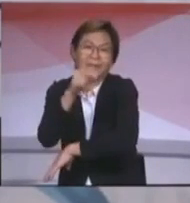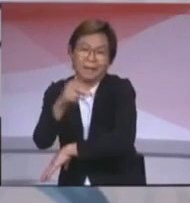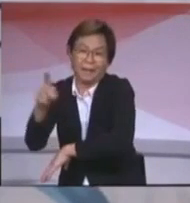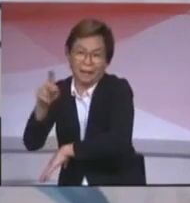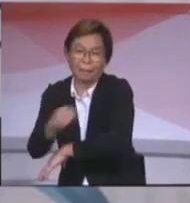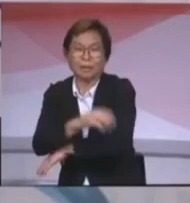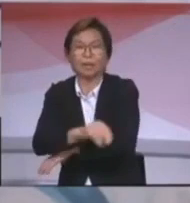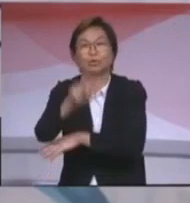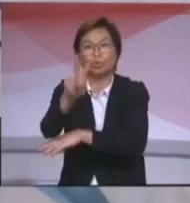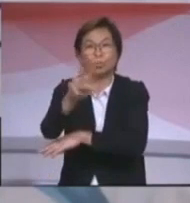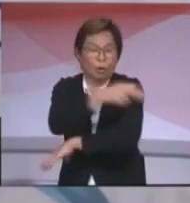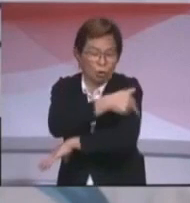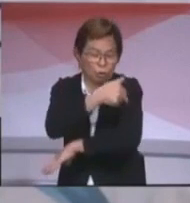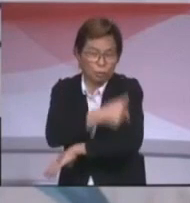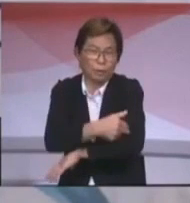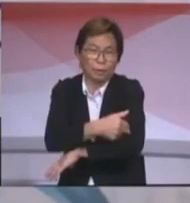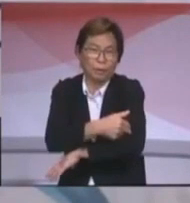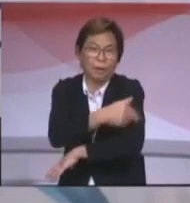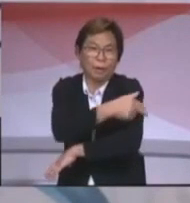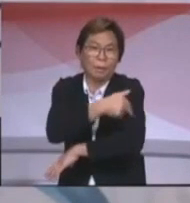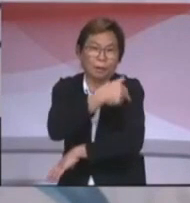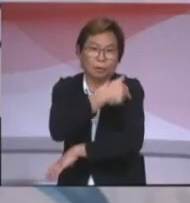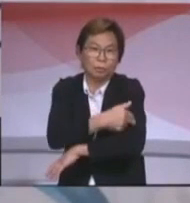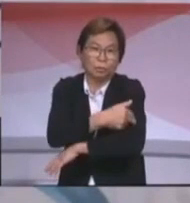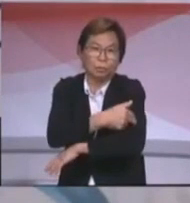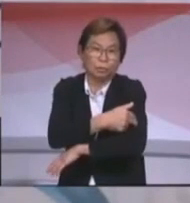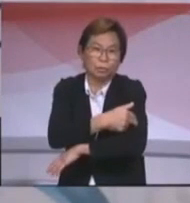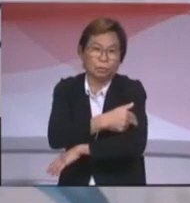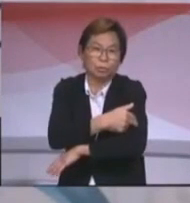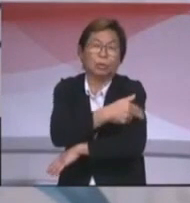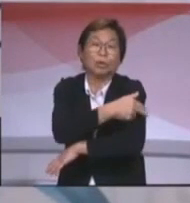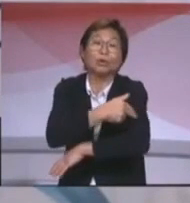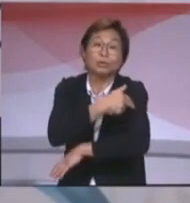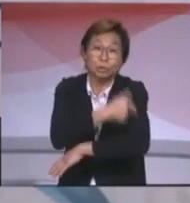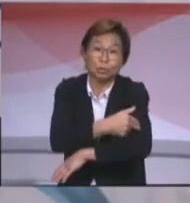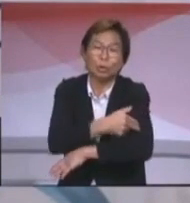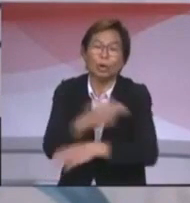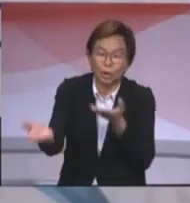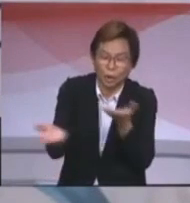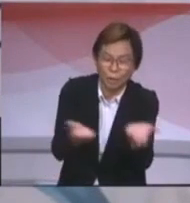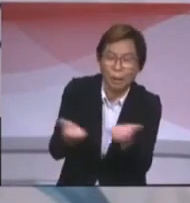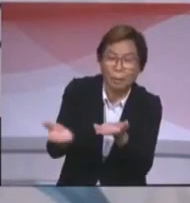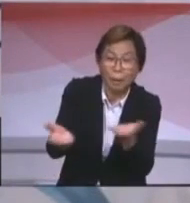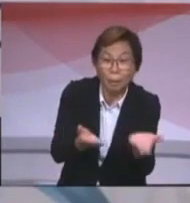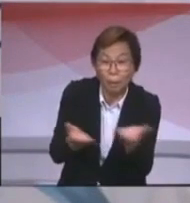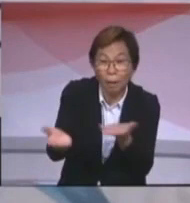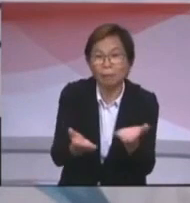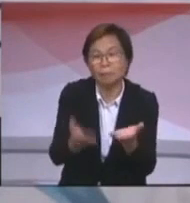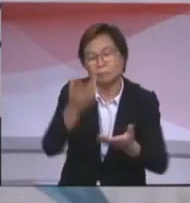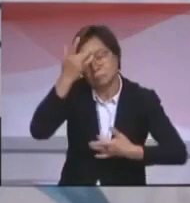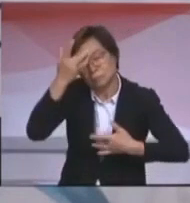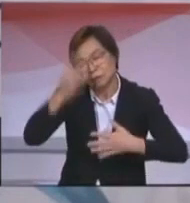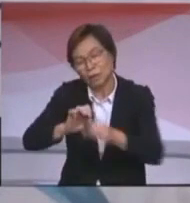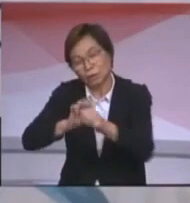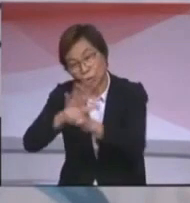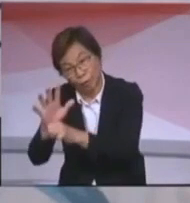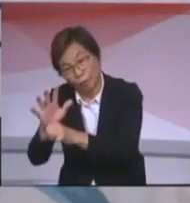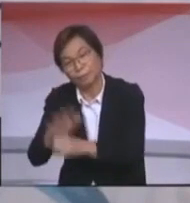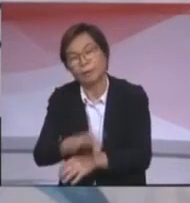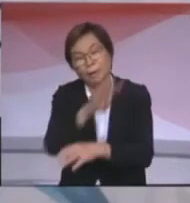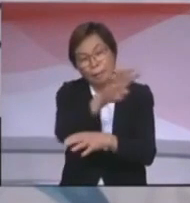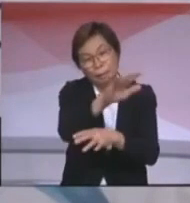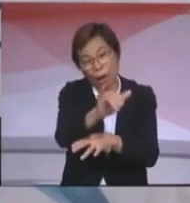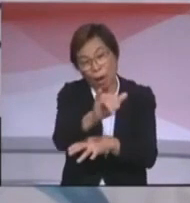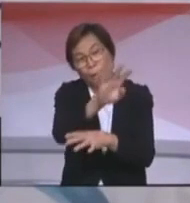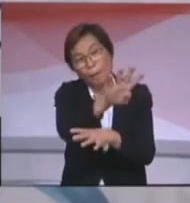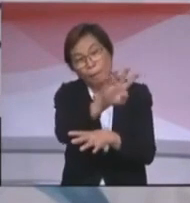dan 2 buah hospital pengajar di seluruh Malaysia yang menyediakan perkhidmatan untuk pesakit COVID-19. 46